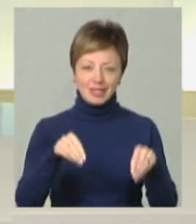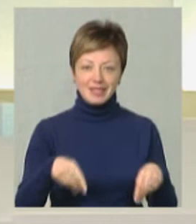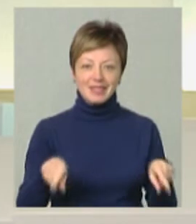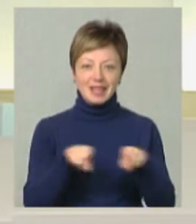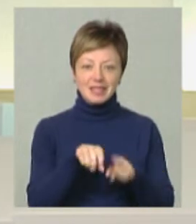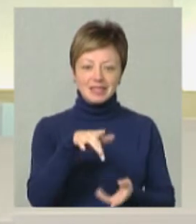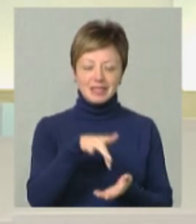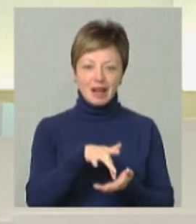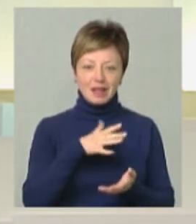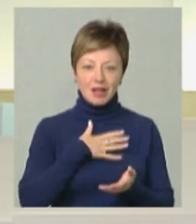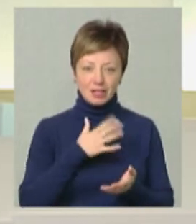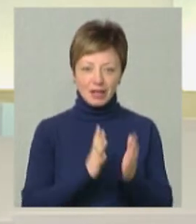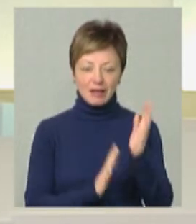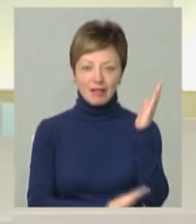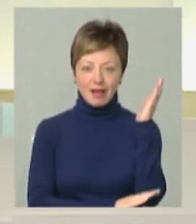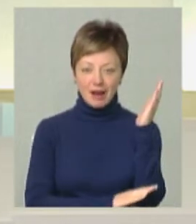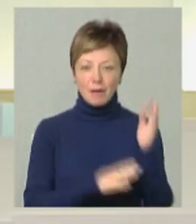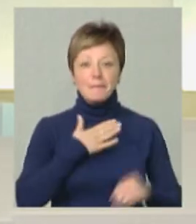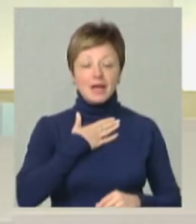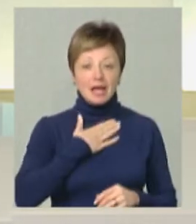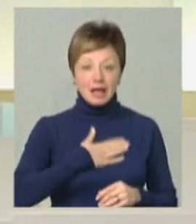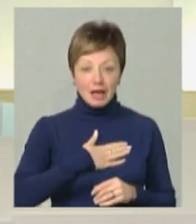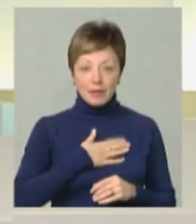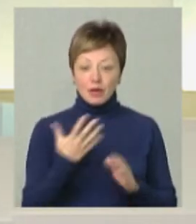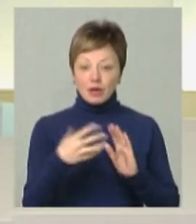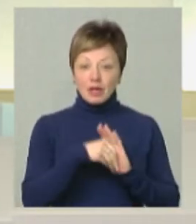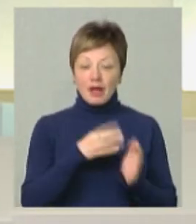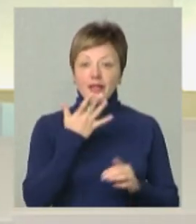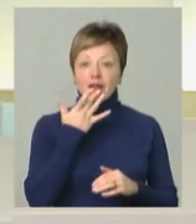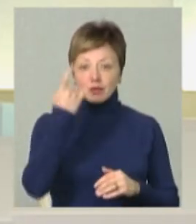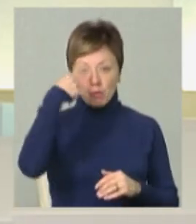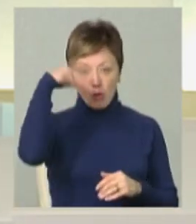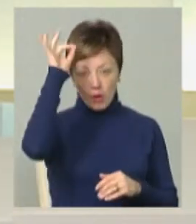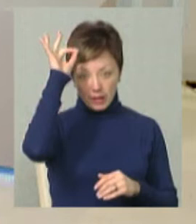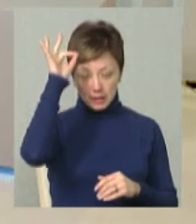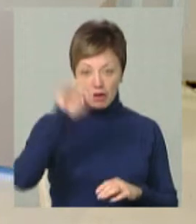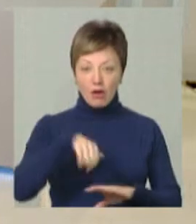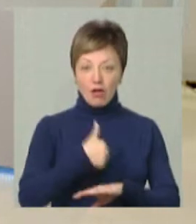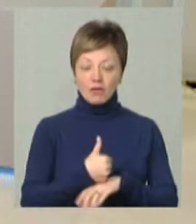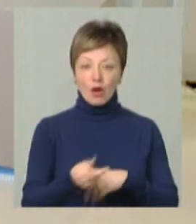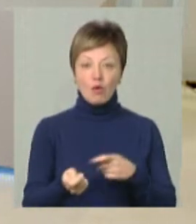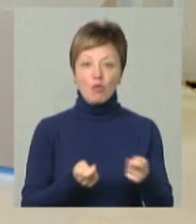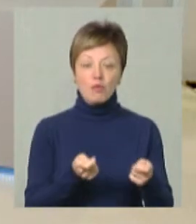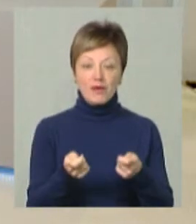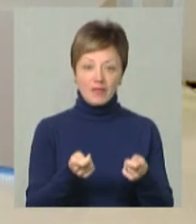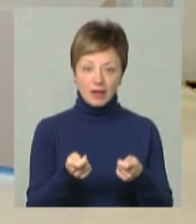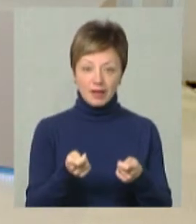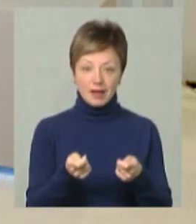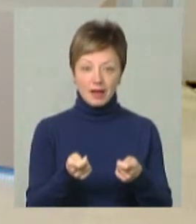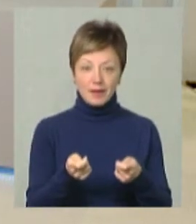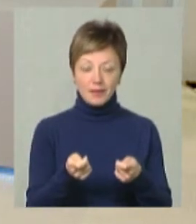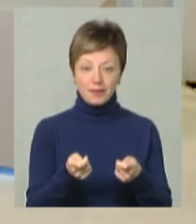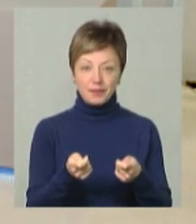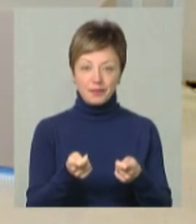таких центральних наших рослин. І дуже приємно, що долучилася наша нацполіція, головне управління